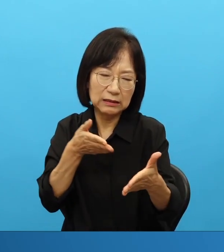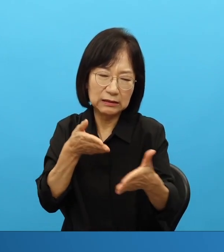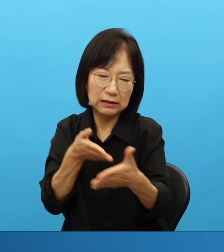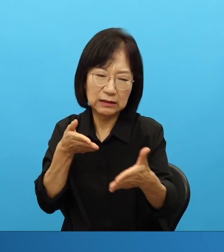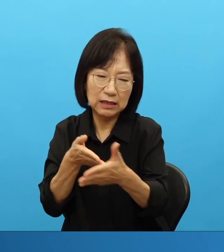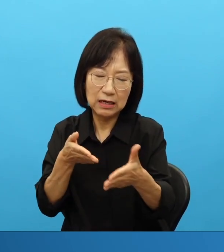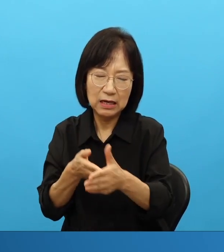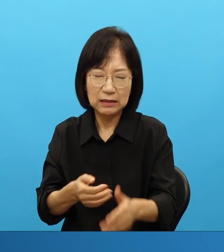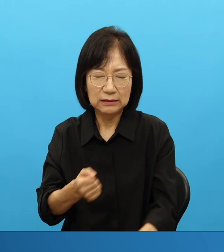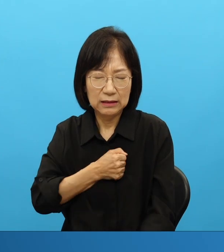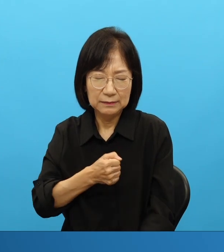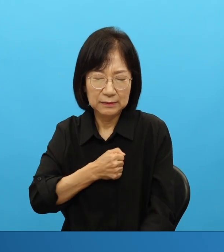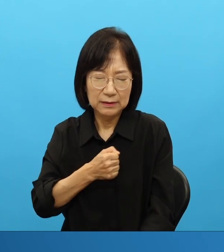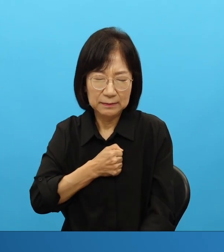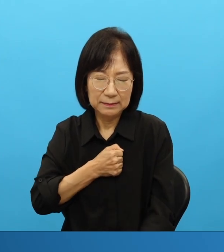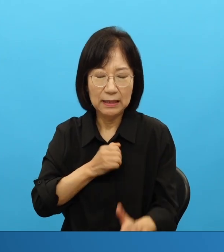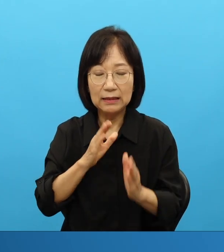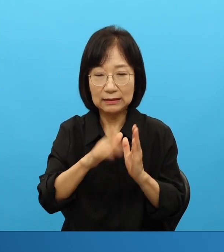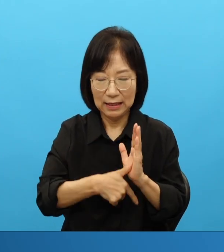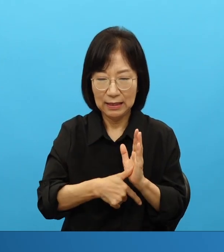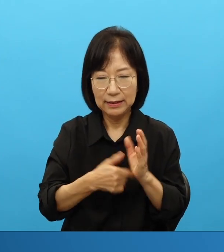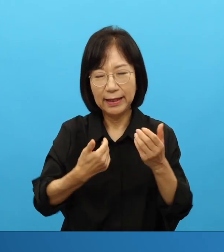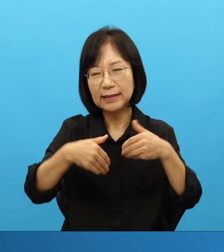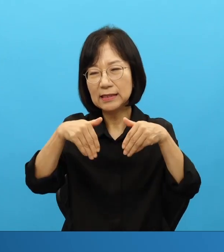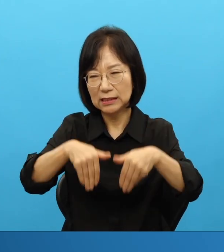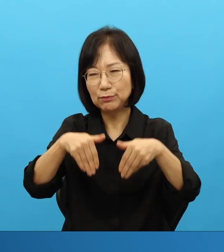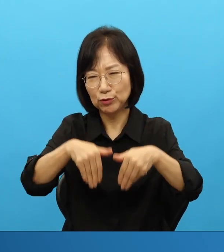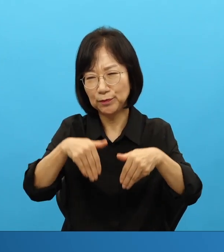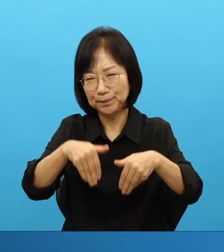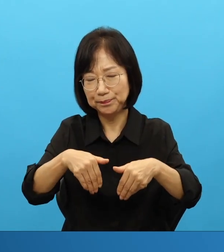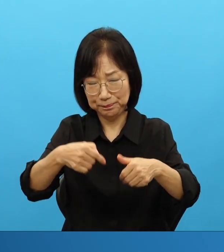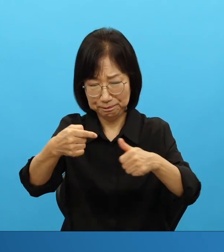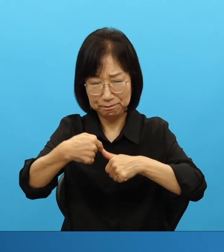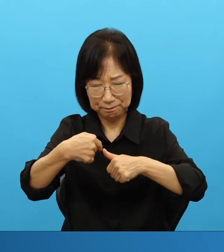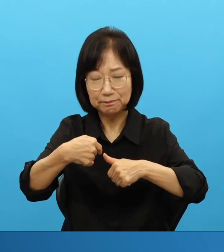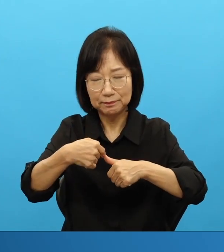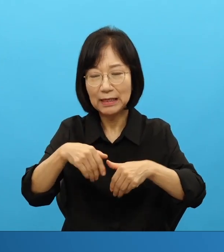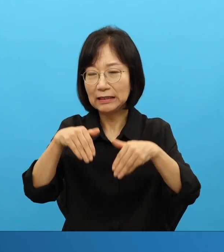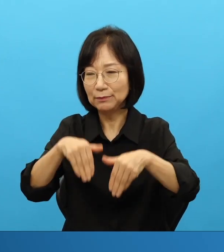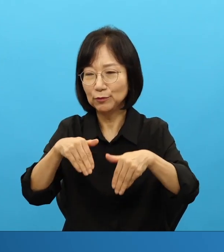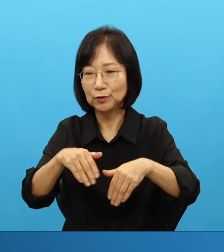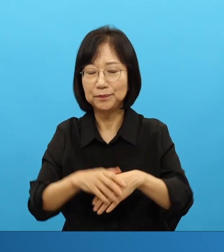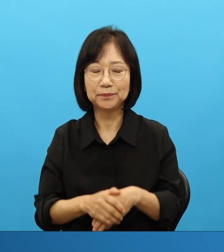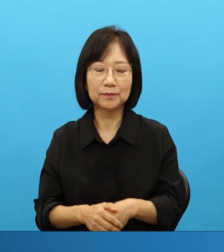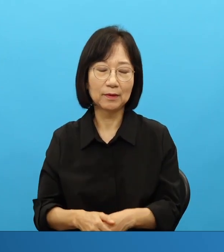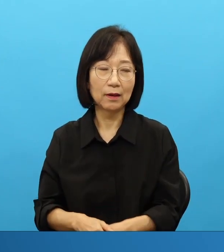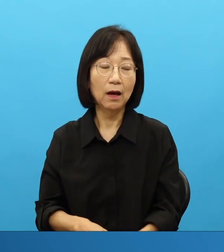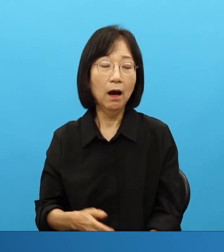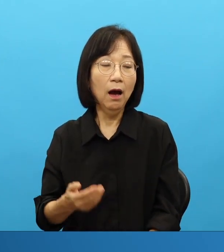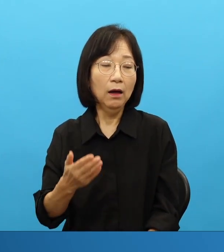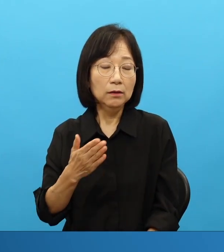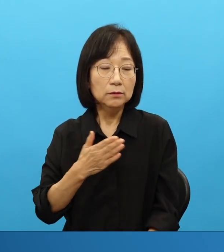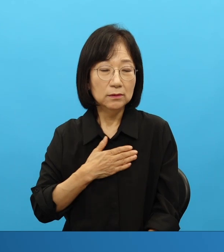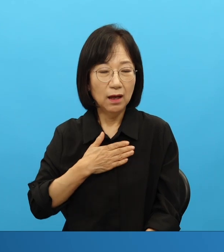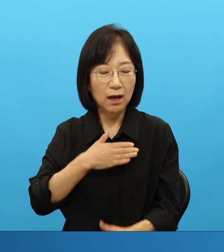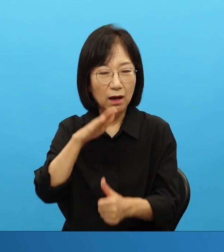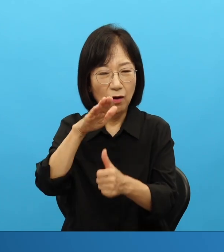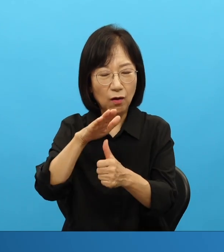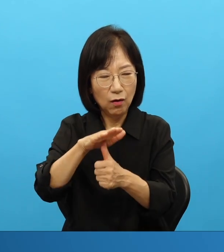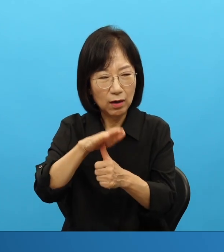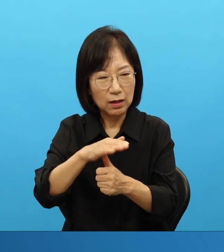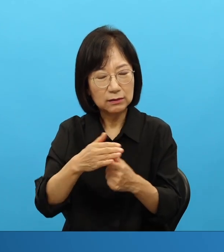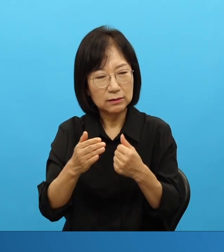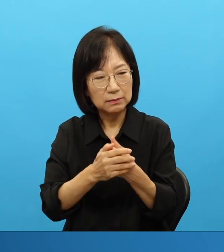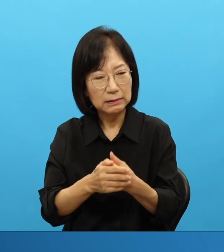errand, and I was consumed with the thought, why is it that nothing ever seems to work out for me? 자 어릴 때 기도할 줄도 모르지요. 복음도 제대로 모르지.